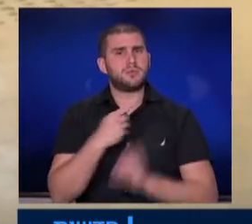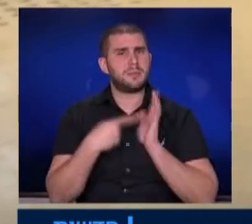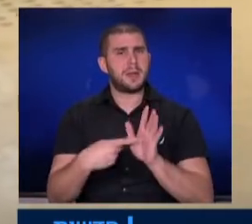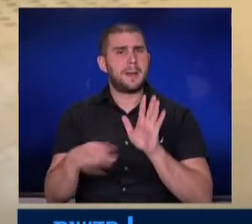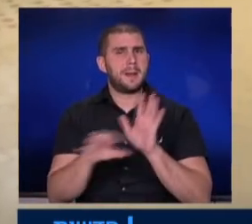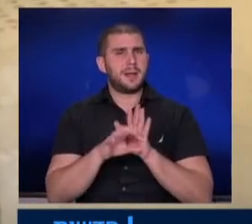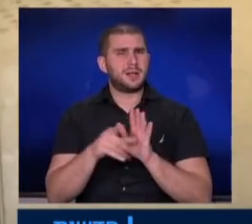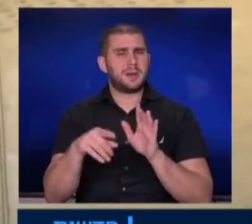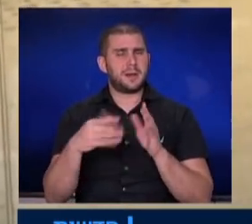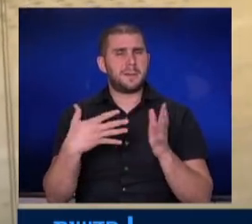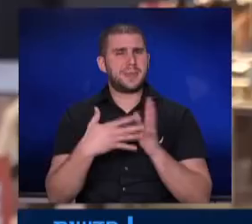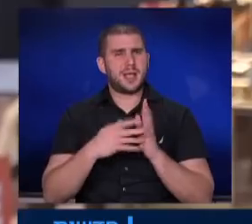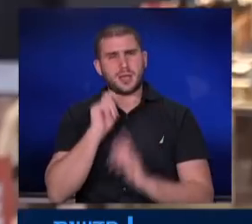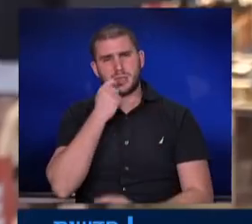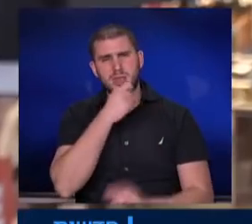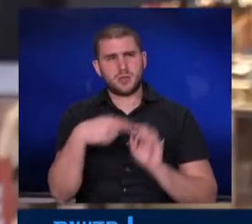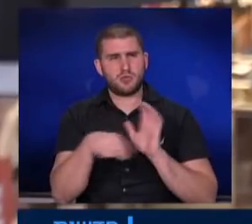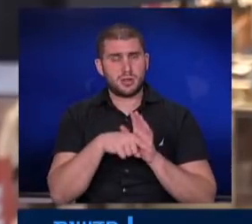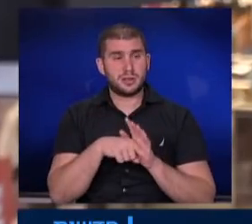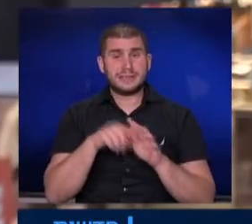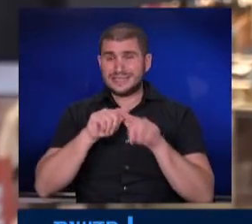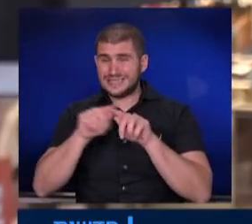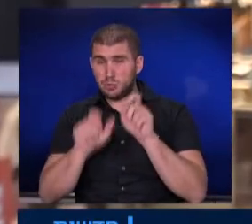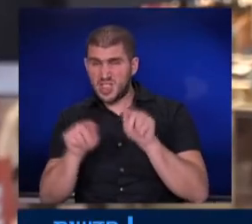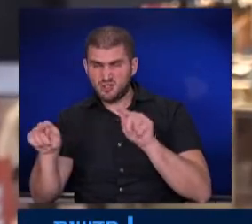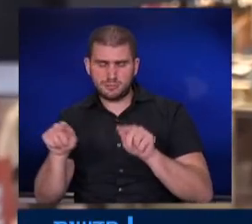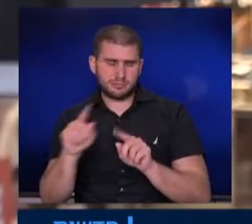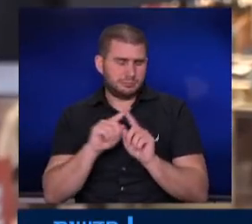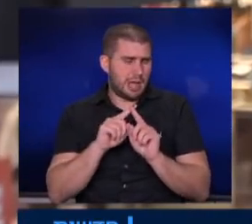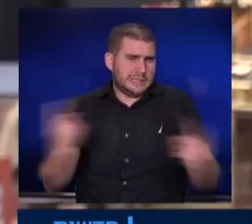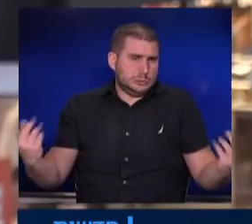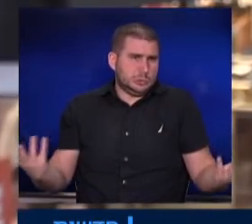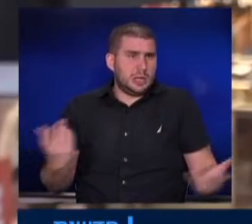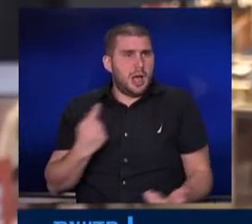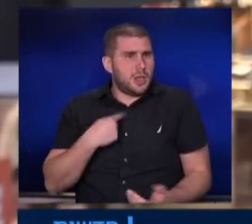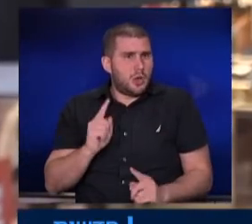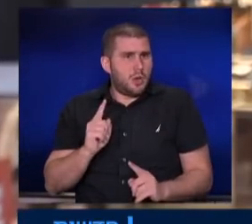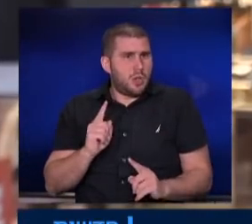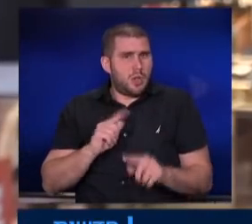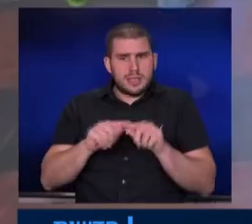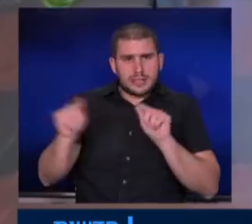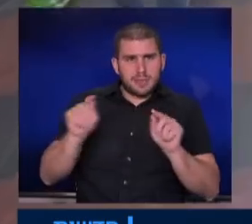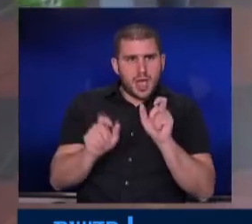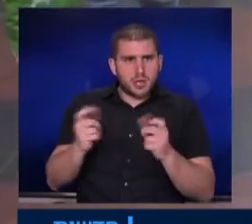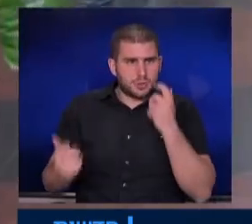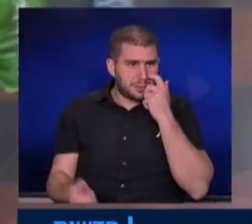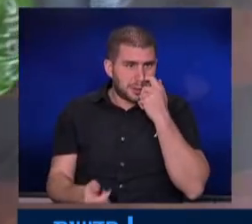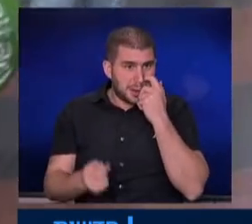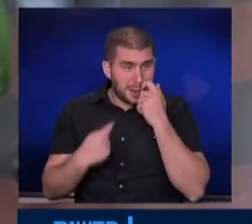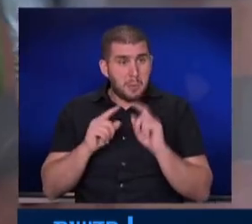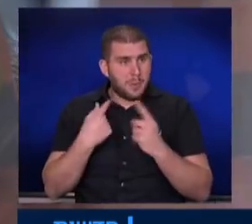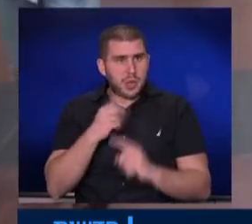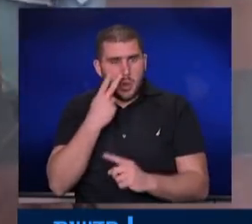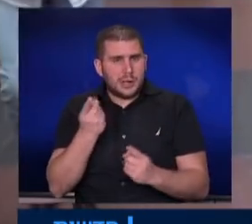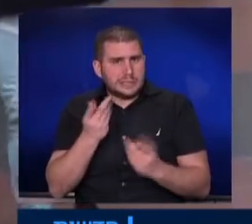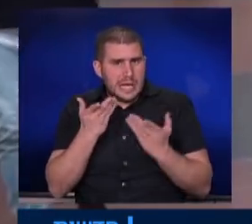שלילית. הרעיון של סימון אנשים הוא הזוי, אני חושב שאנחנו לא נסמן אנשים בוודאי. ממילא אני לא רואה כמה